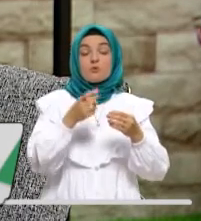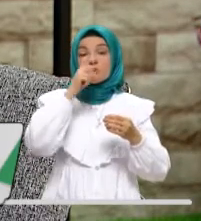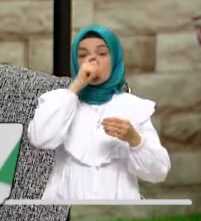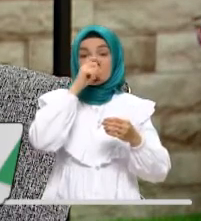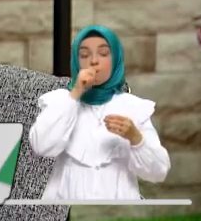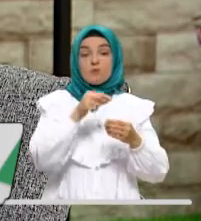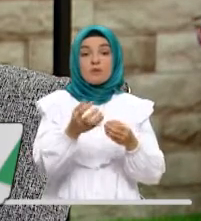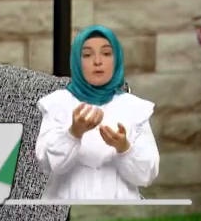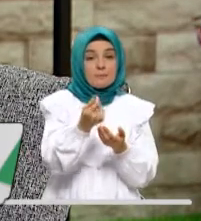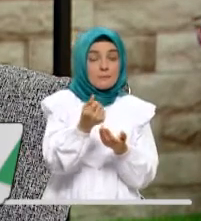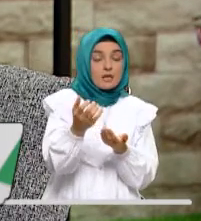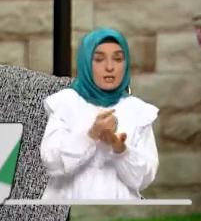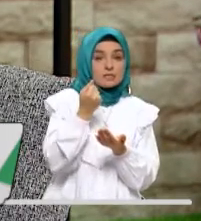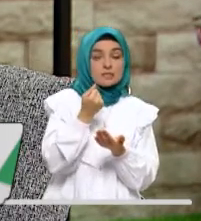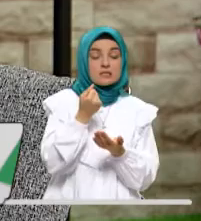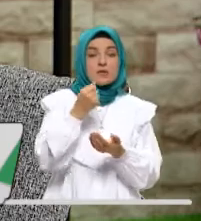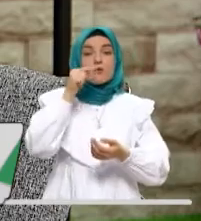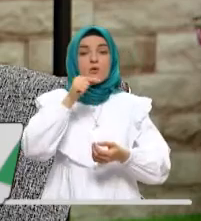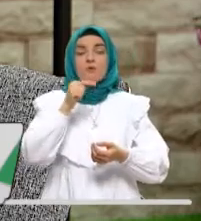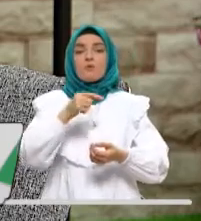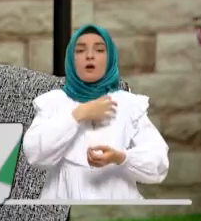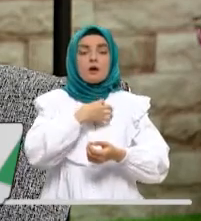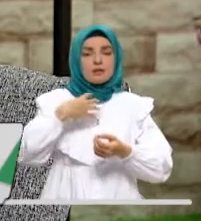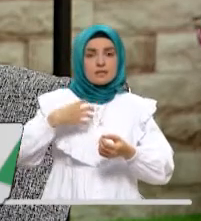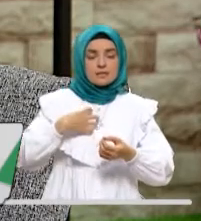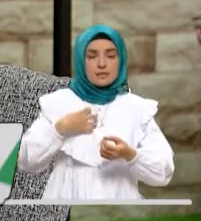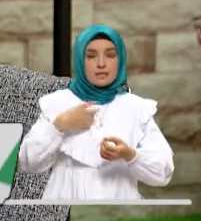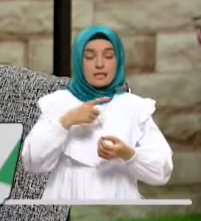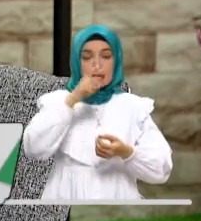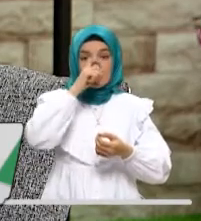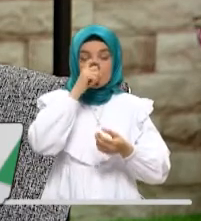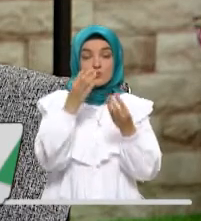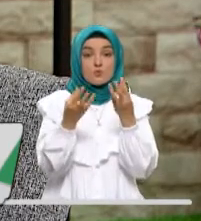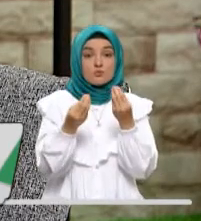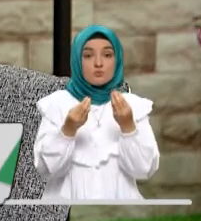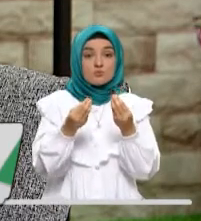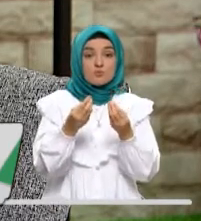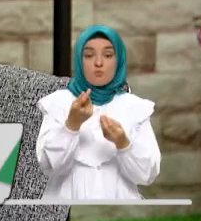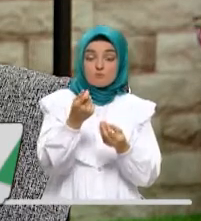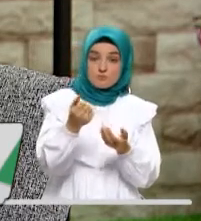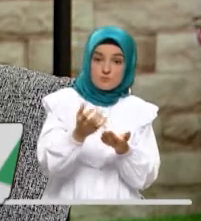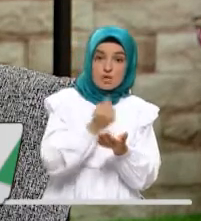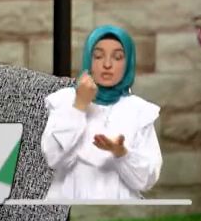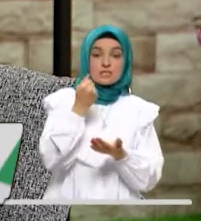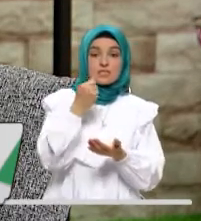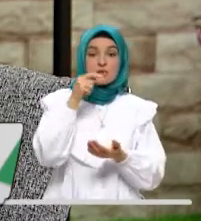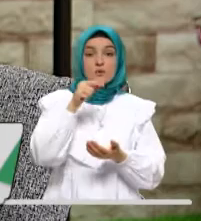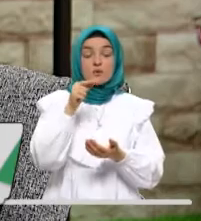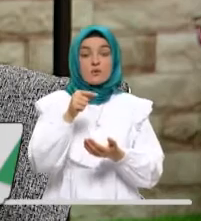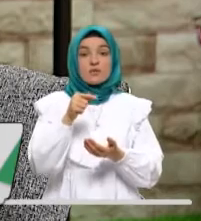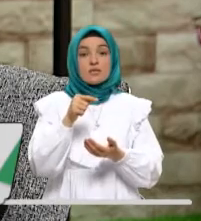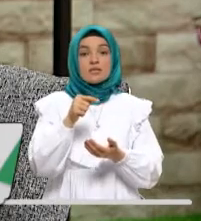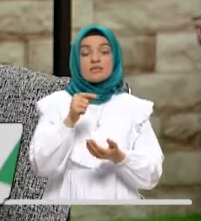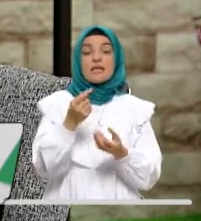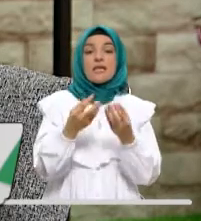bir çalışmadır oradan para da alırlar. Hatta Valide Sultanlar padişahtan daha çok maaş alırlar. Ve onların paşmaklıkları vardır.